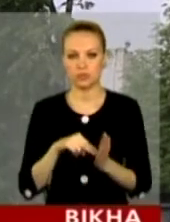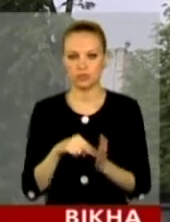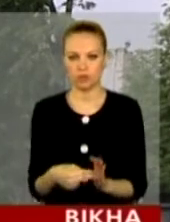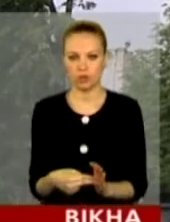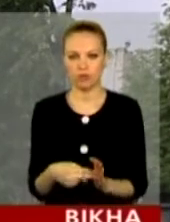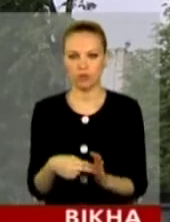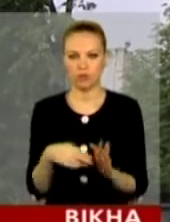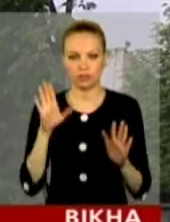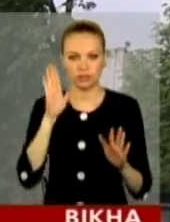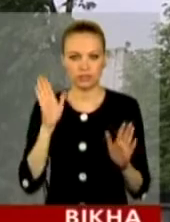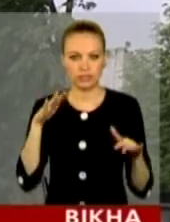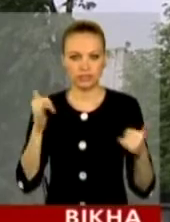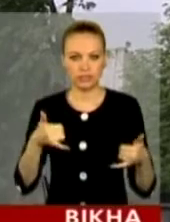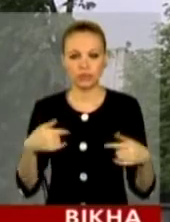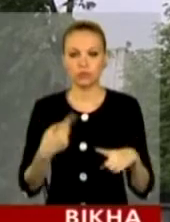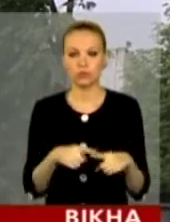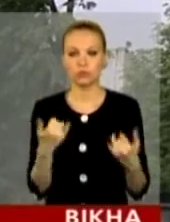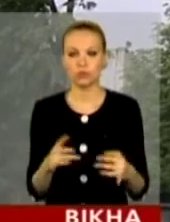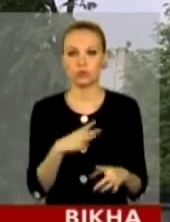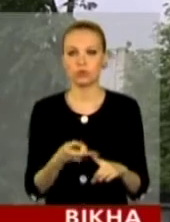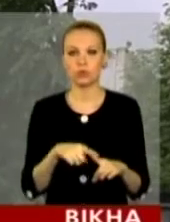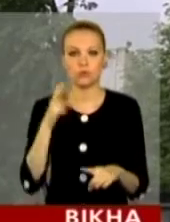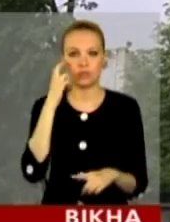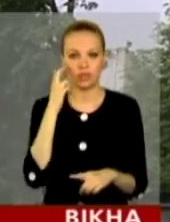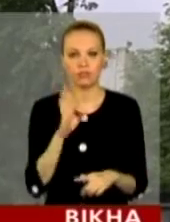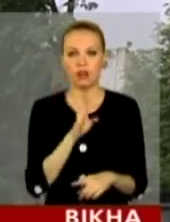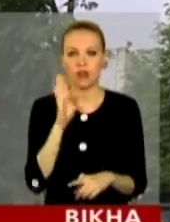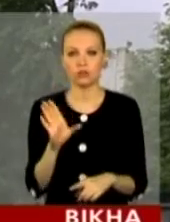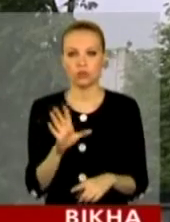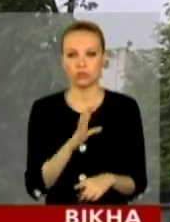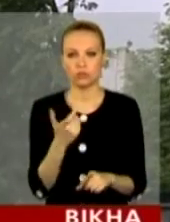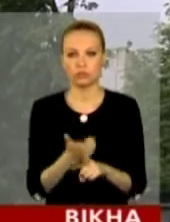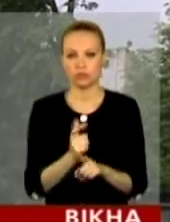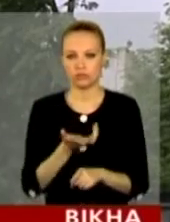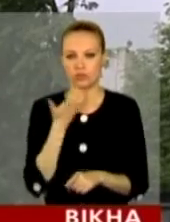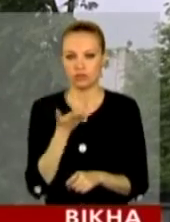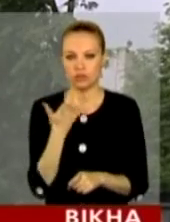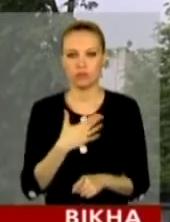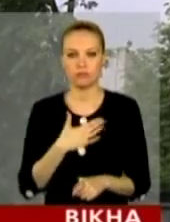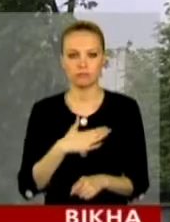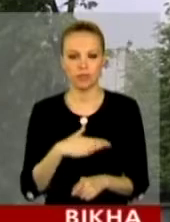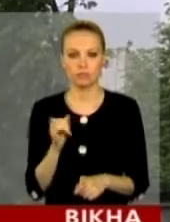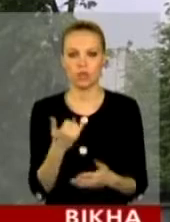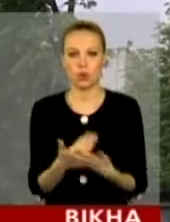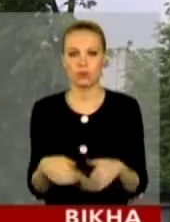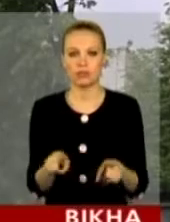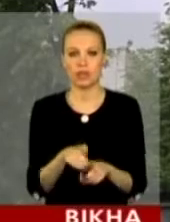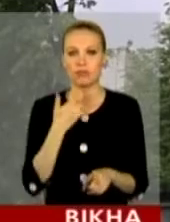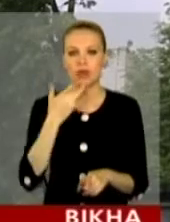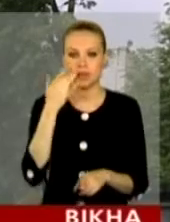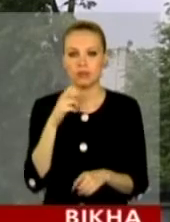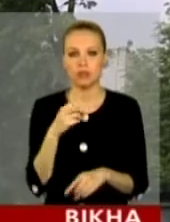спланувати зливу. Власне, таке саме сьогодні було і у Києві. Ранок був надзвичайно теплим, приємним і от таким от літнім, але